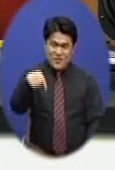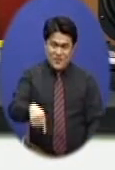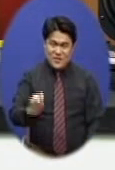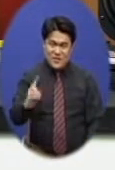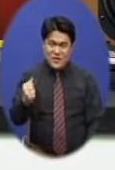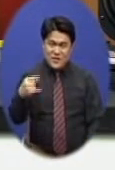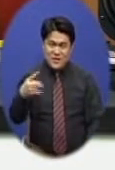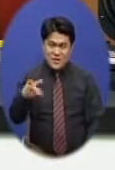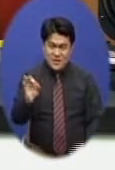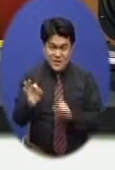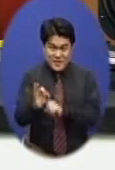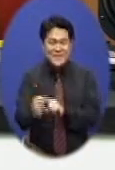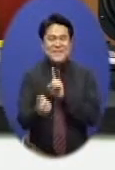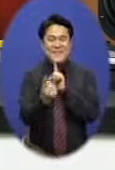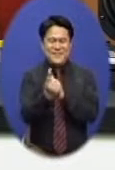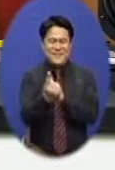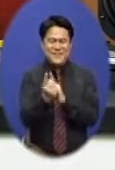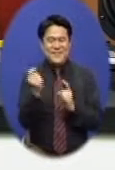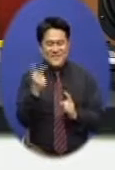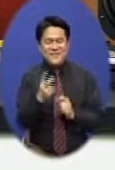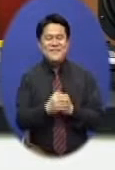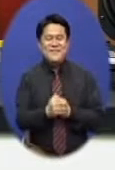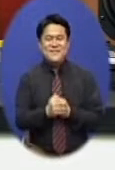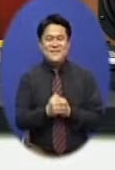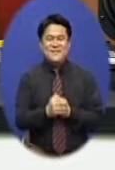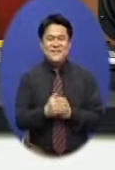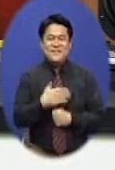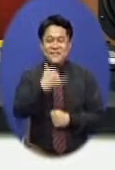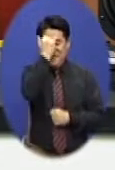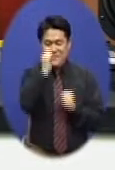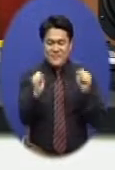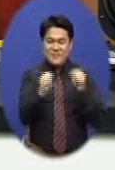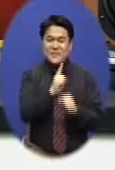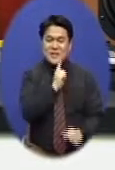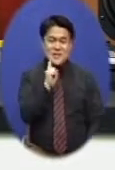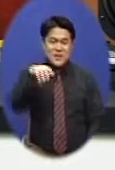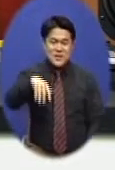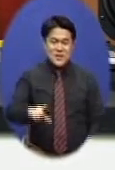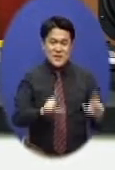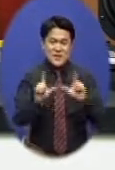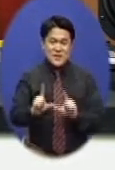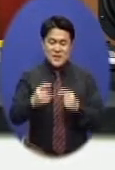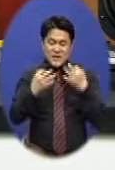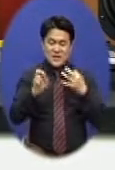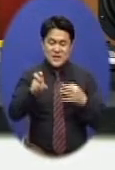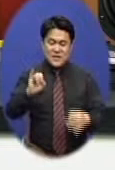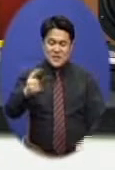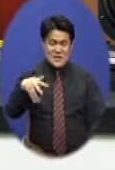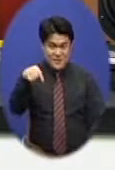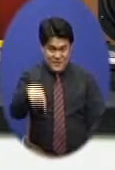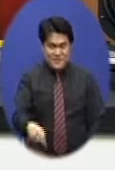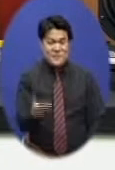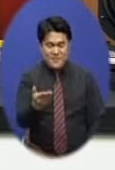씨. 반갑습니다. 반갑습니다. 네. 저는 네. 충북 계산군에 사는 김민주입니다. 아,